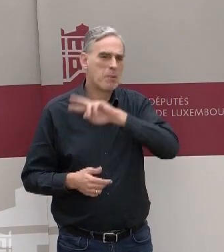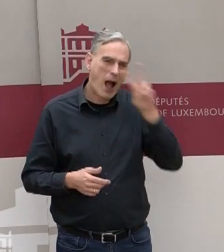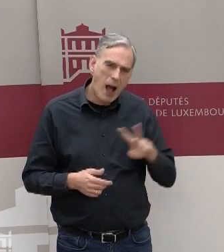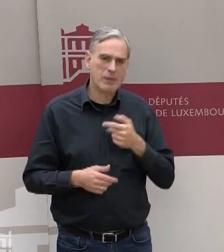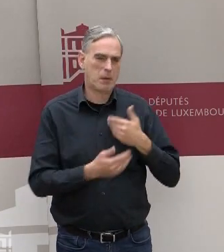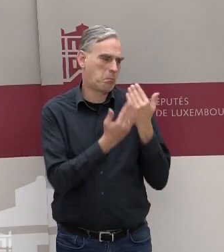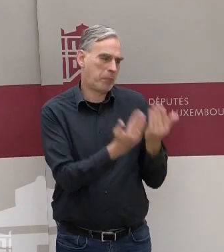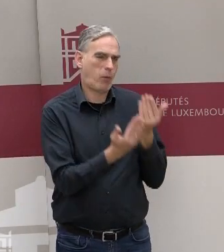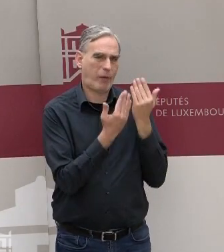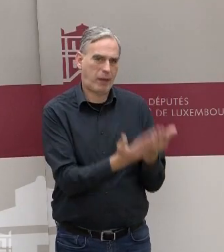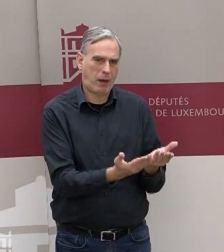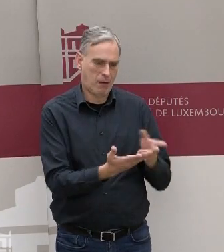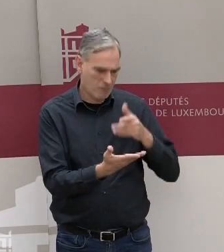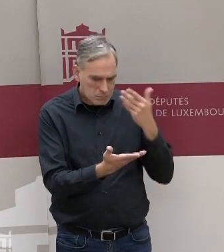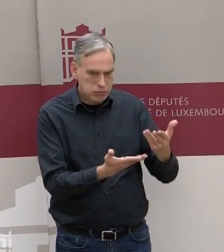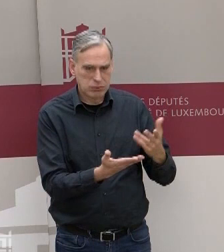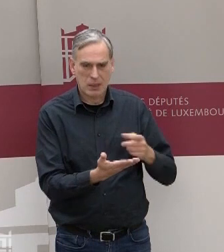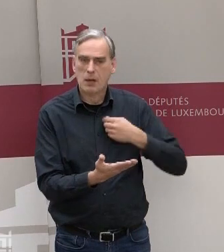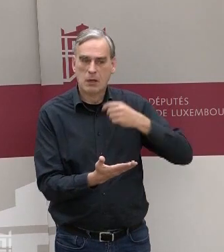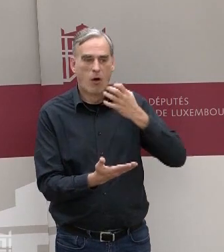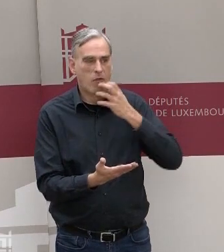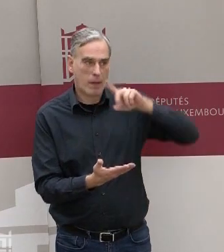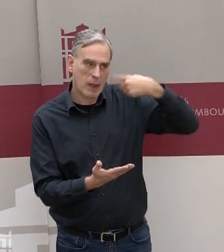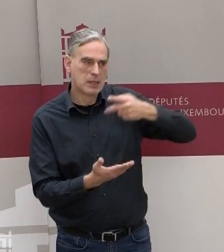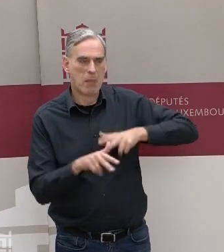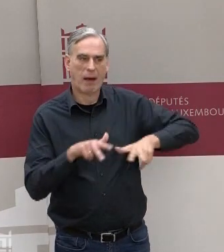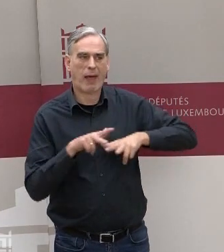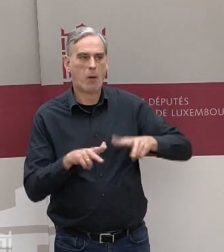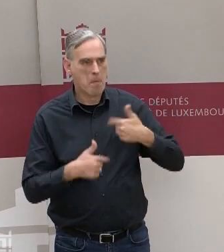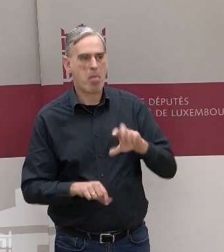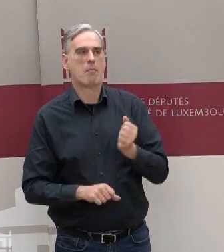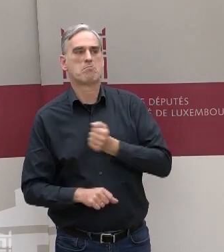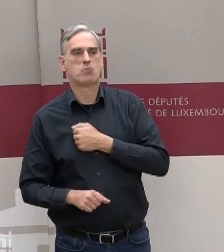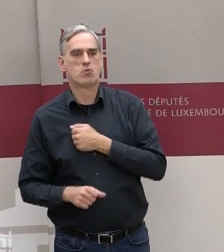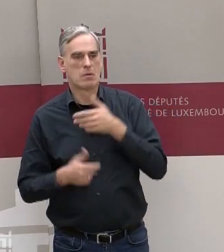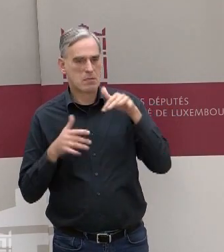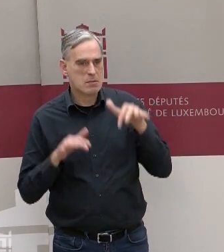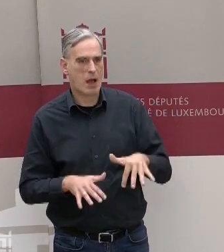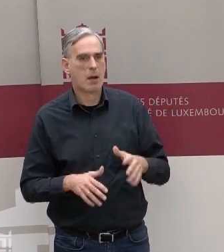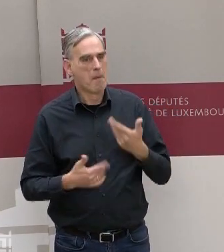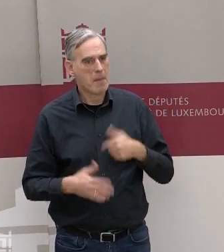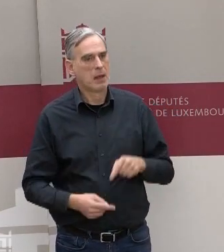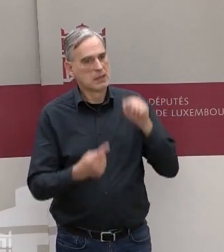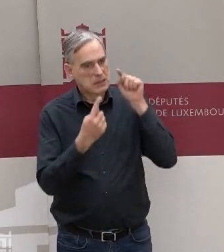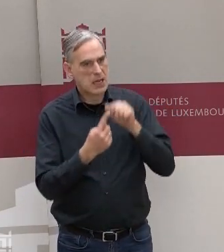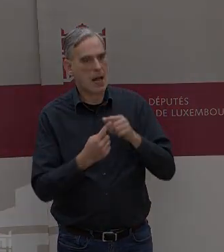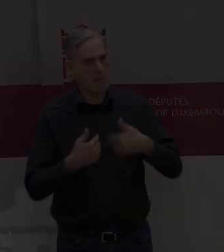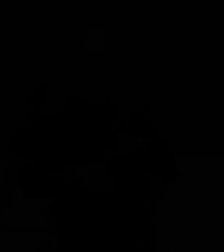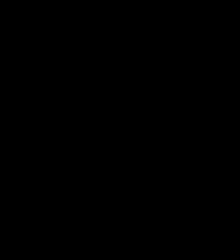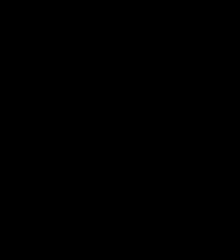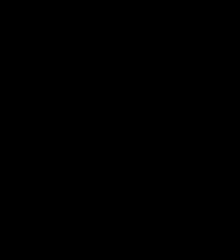dass die nächste Regierung mehr Courage weist und mehr Sibler schafft. Und dafür sollen wir euch. Merci. Danke.